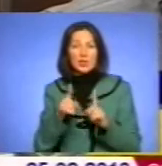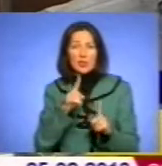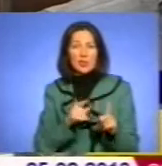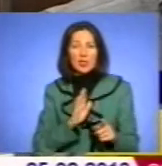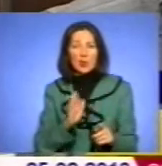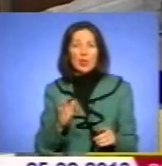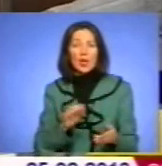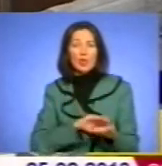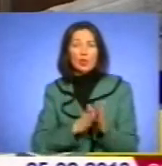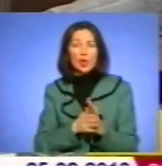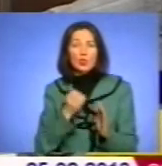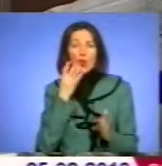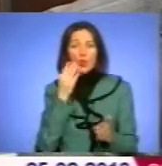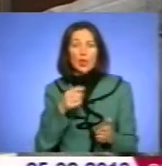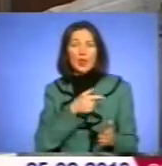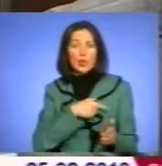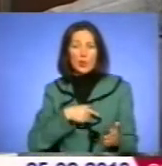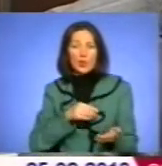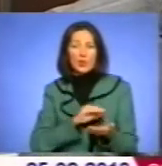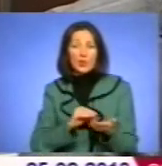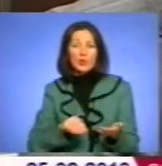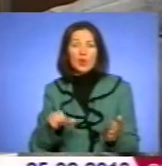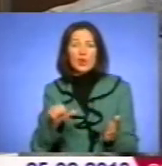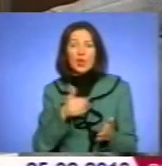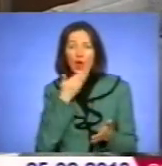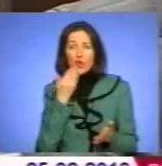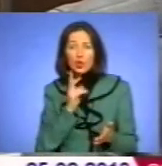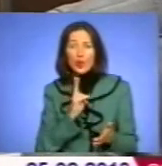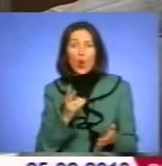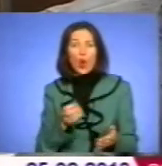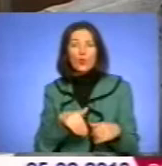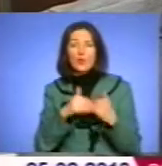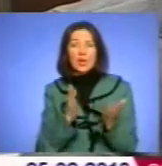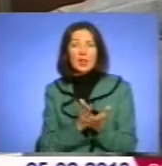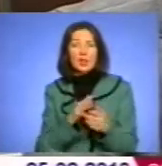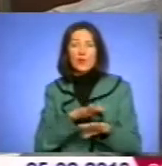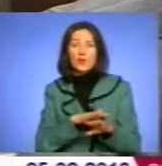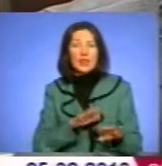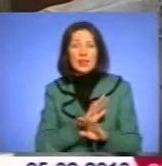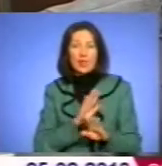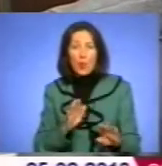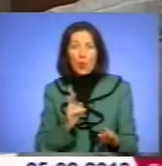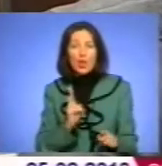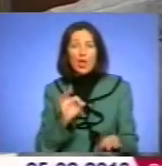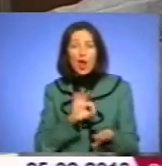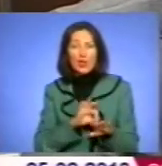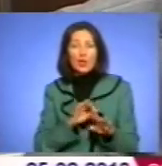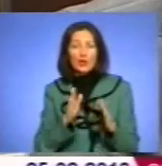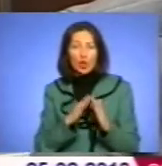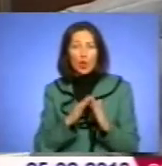записувався на виступ депутат, якого насправді взагалі не було в залі, який хворів, лише будучи перебуваючи вдома.